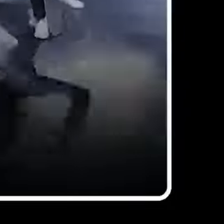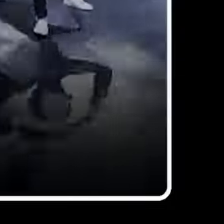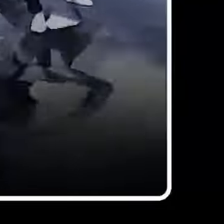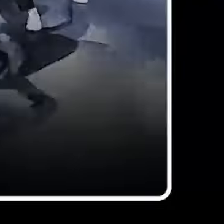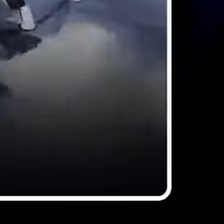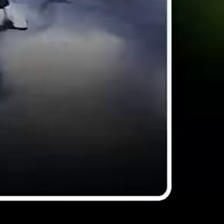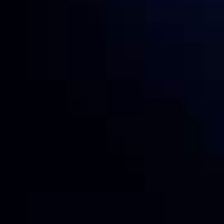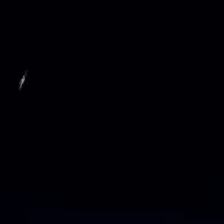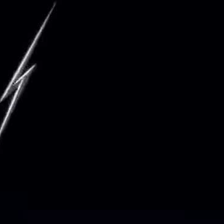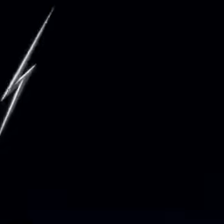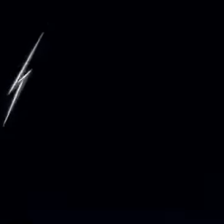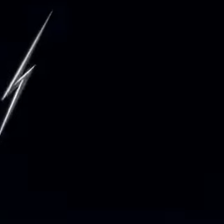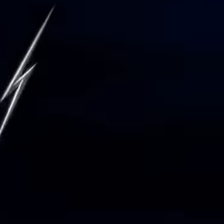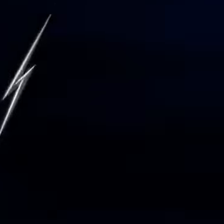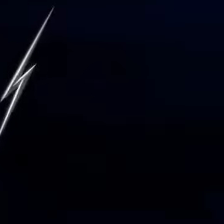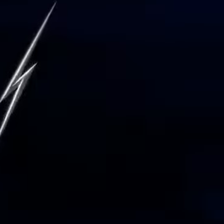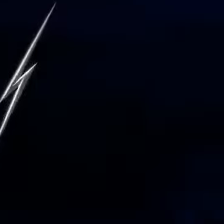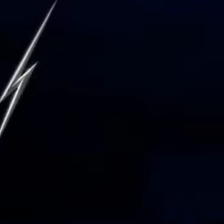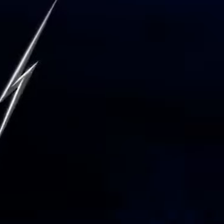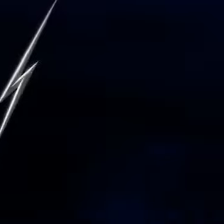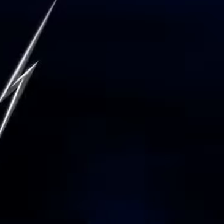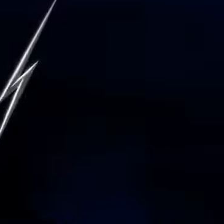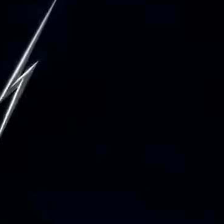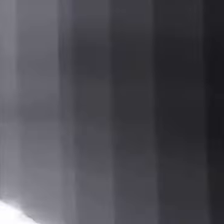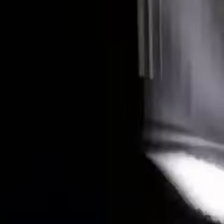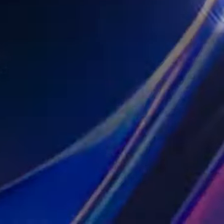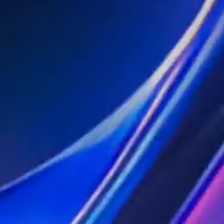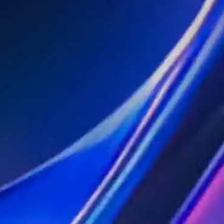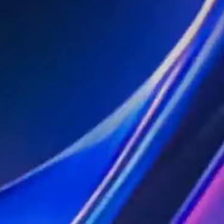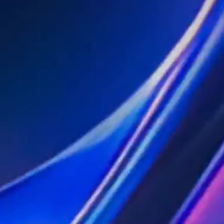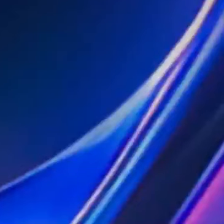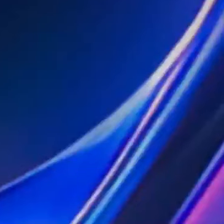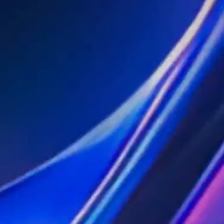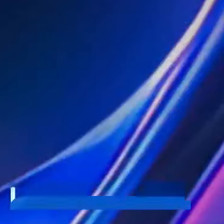ตามหาความฝันกันได้มาสมัครกันได้ติดตามรายละเอียดแล้วก็สมัครได้ที่